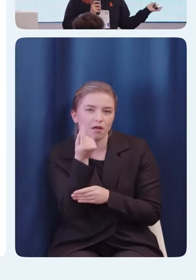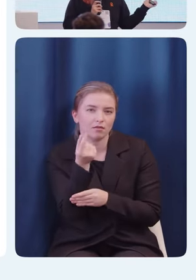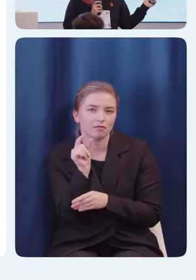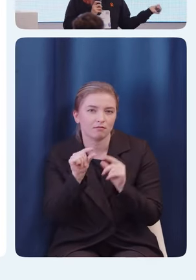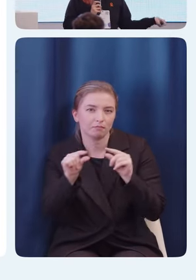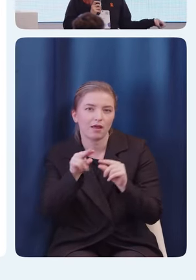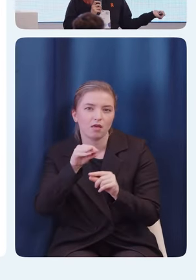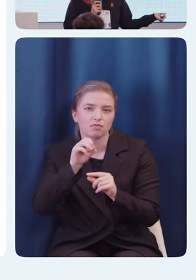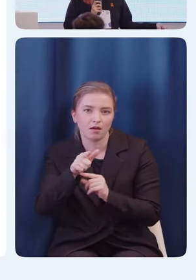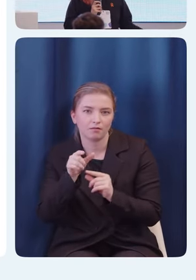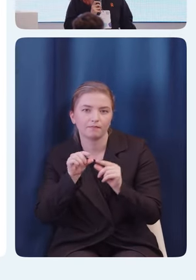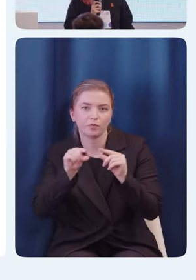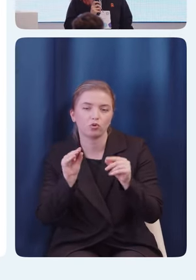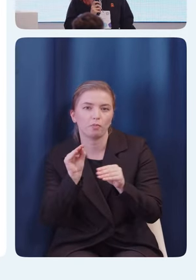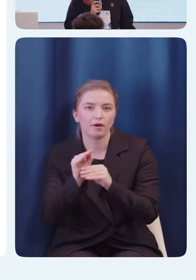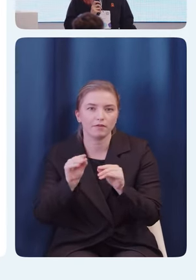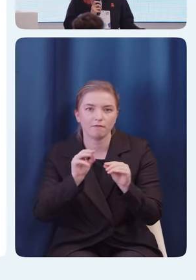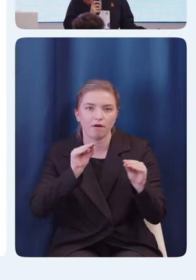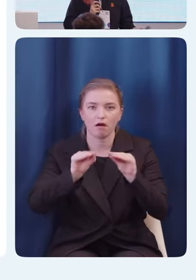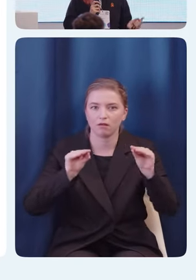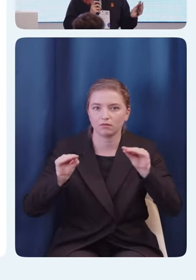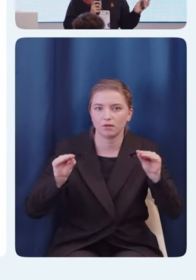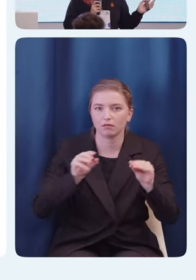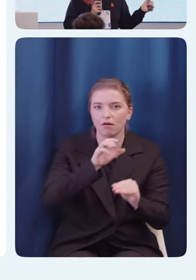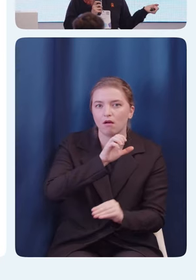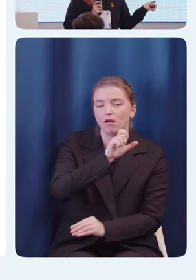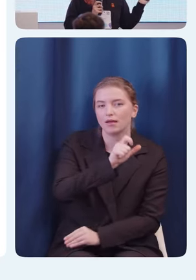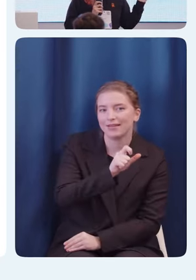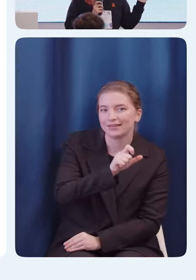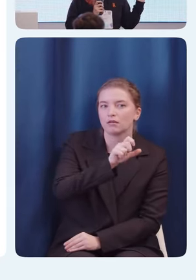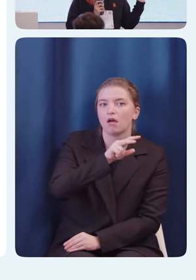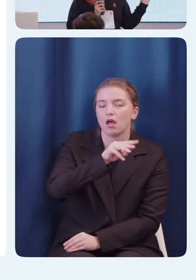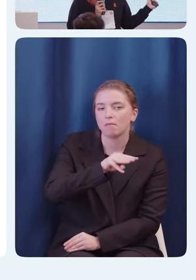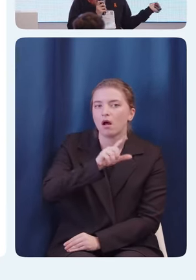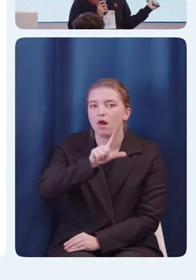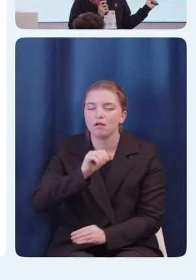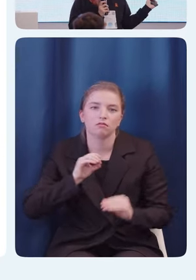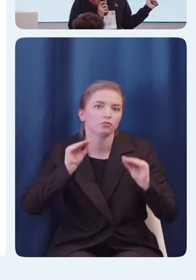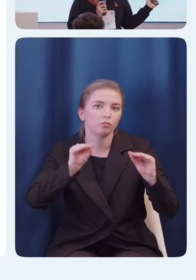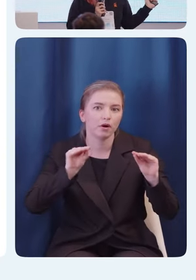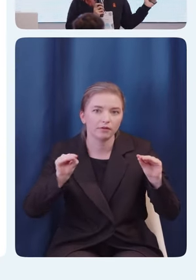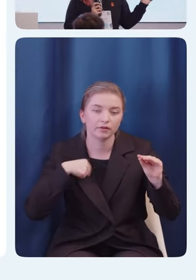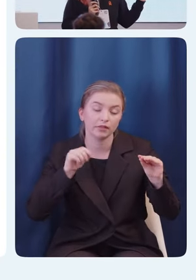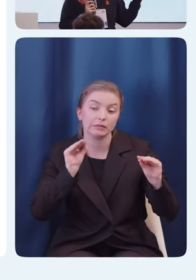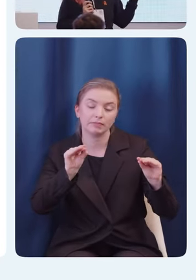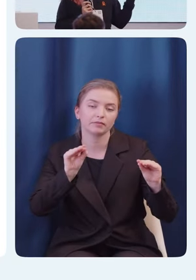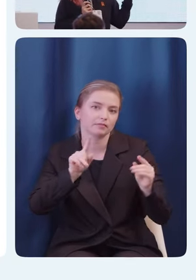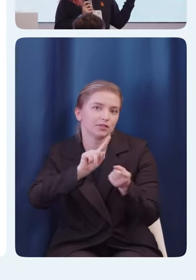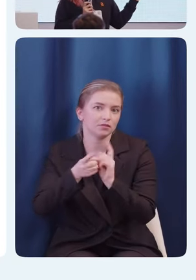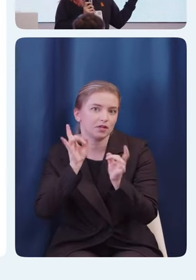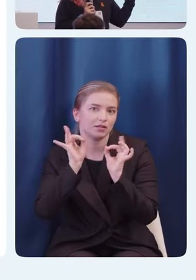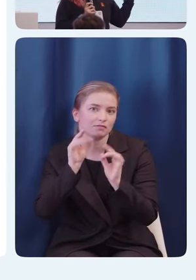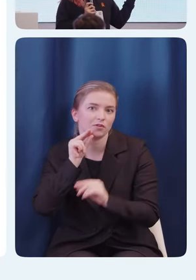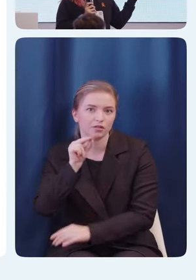в XML-разметку какой-либо кнопки или изображения. После этого